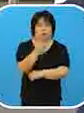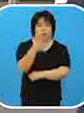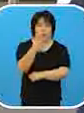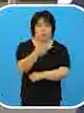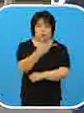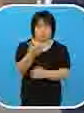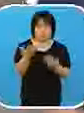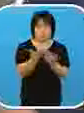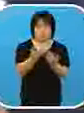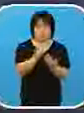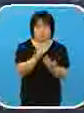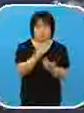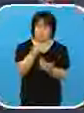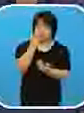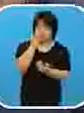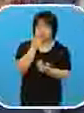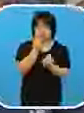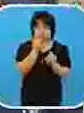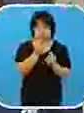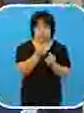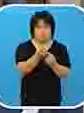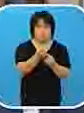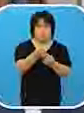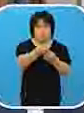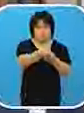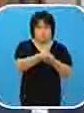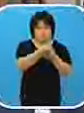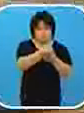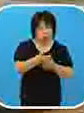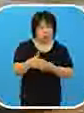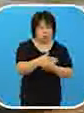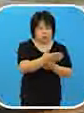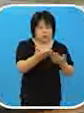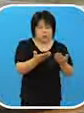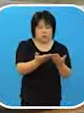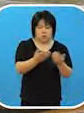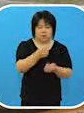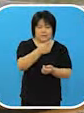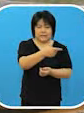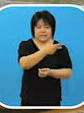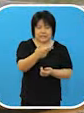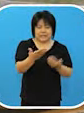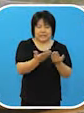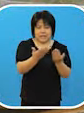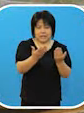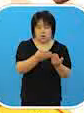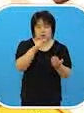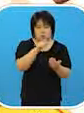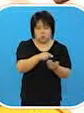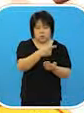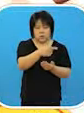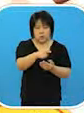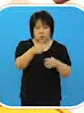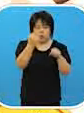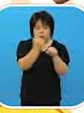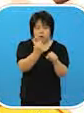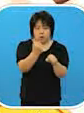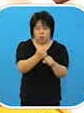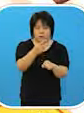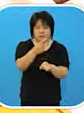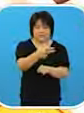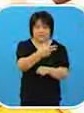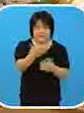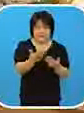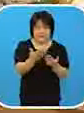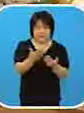次産業って何ですか？ なかなか難しい。 難しい。 これね、はい、農業だとかね、はい、漁業、一次産業、はい、それをいろんな面で加工する二次